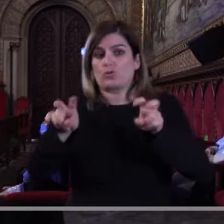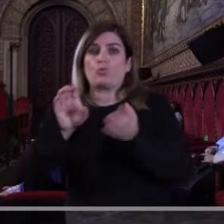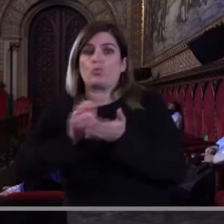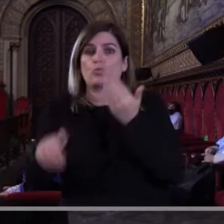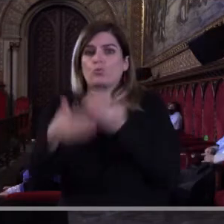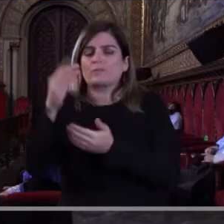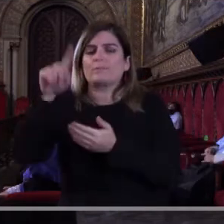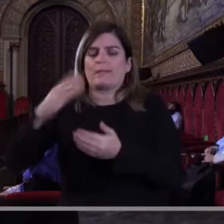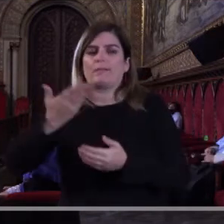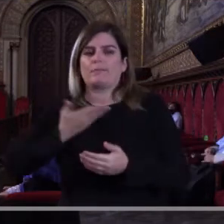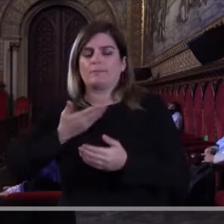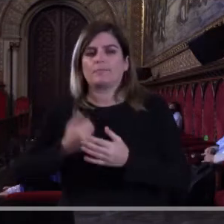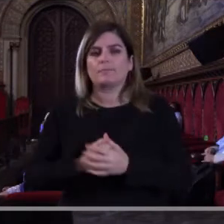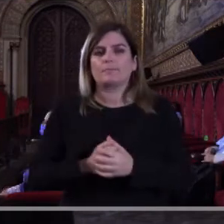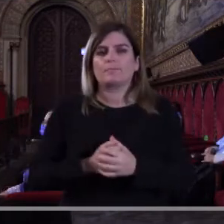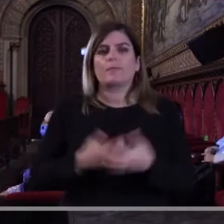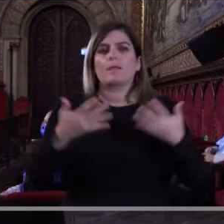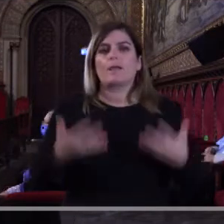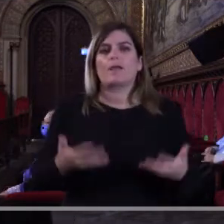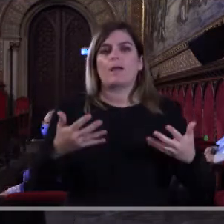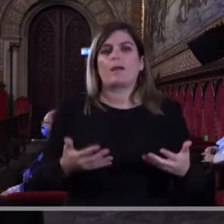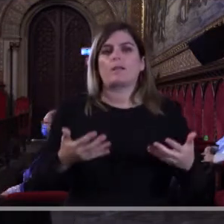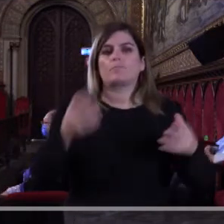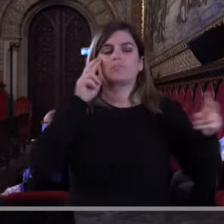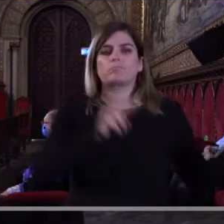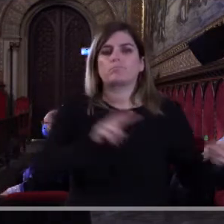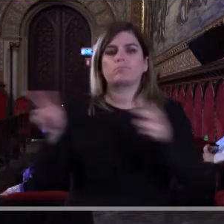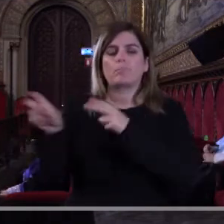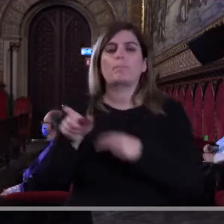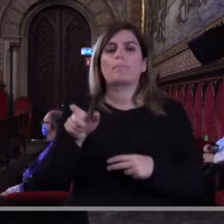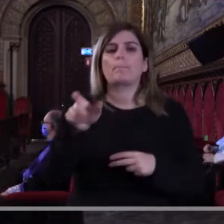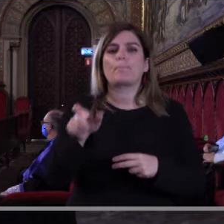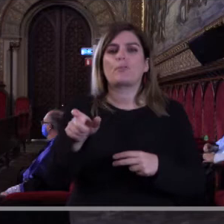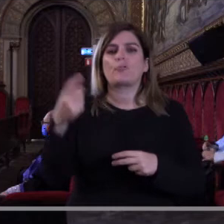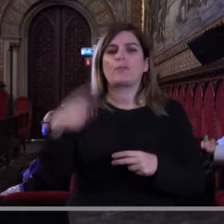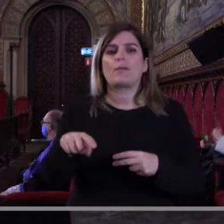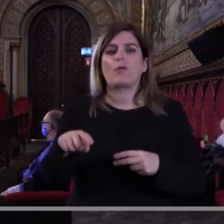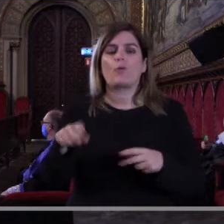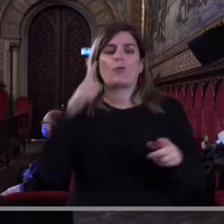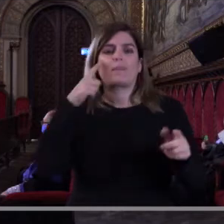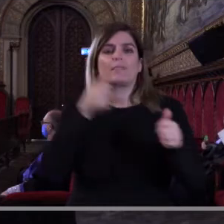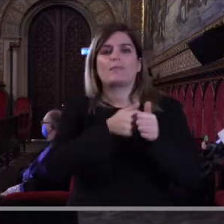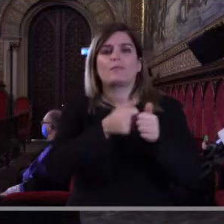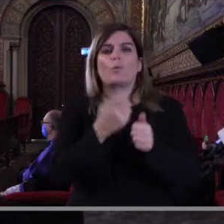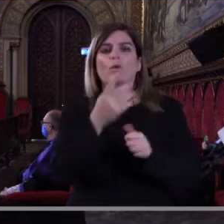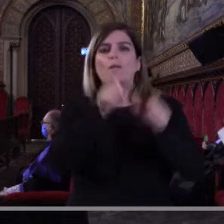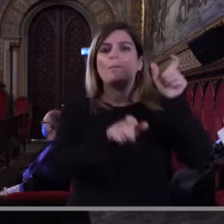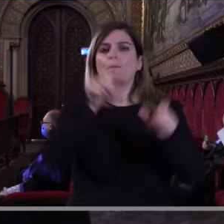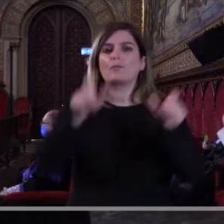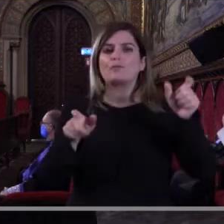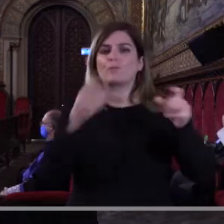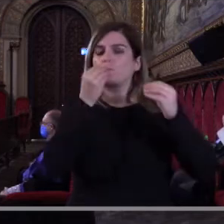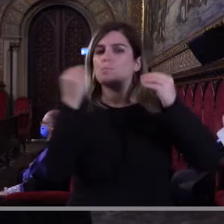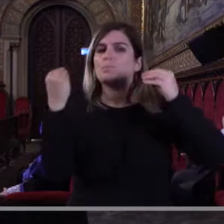curs. Tot seguit, els convido a veure un vídeo que recull el testimoni de quatre persones que representen els